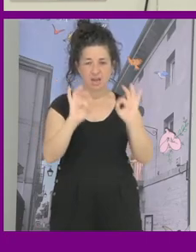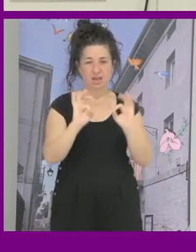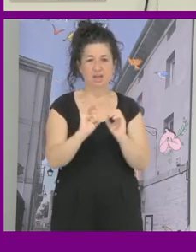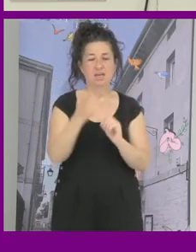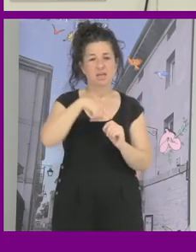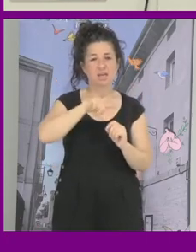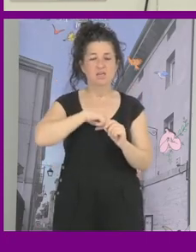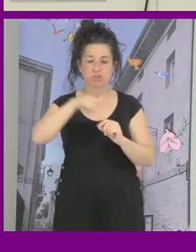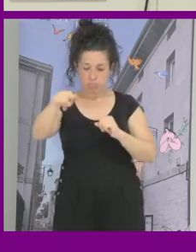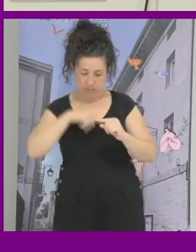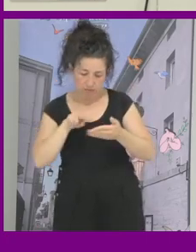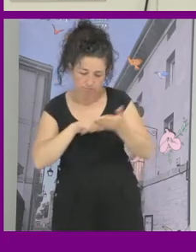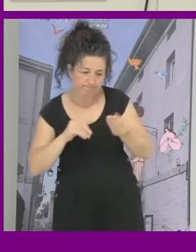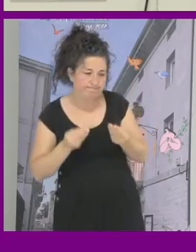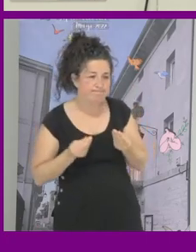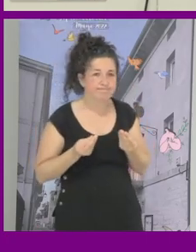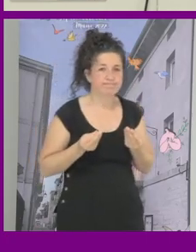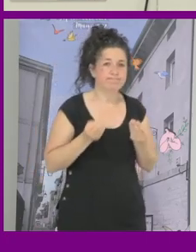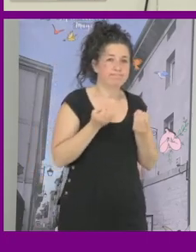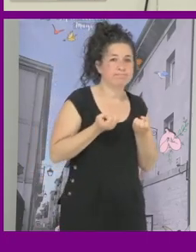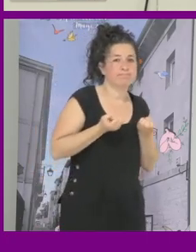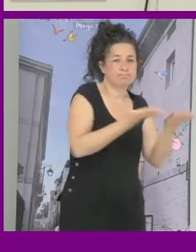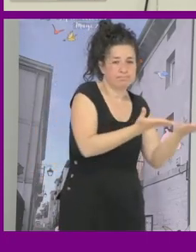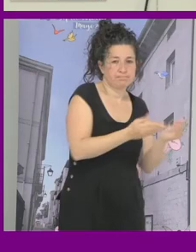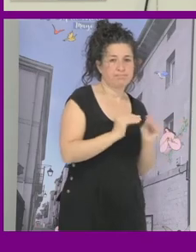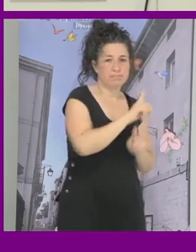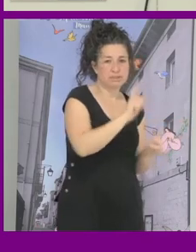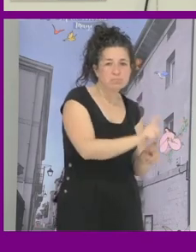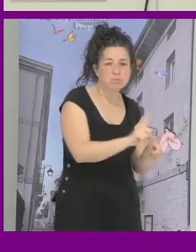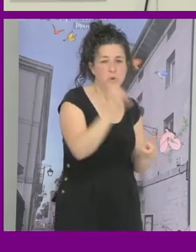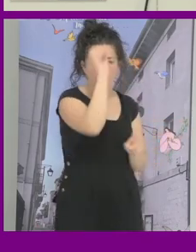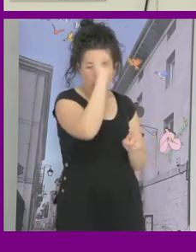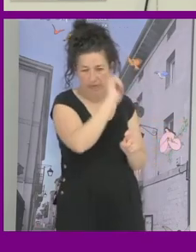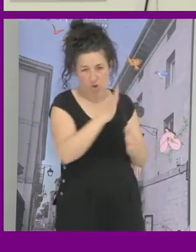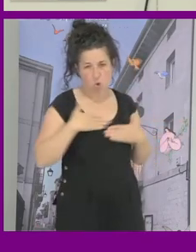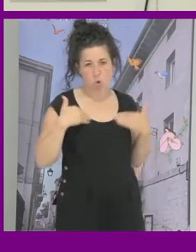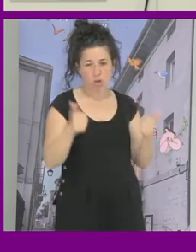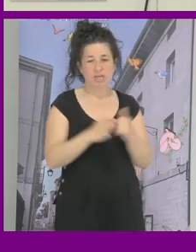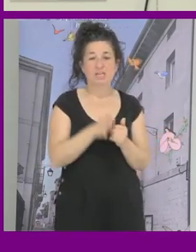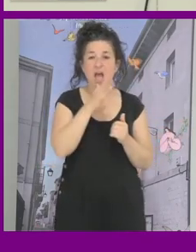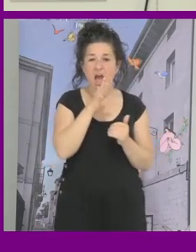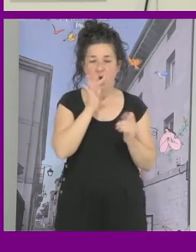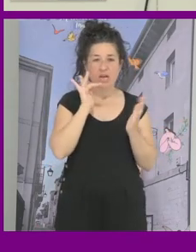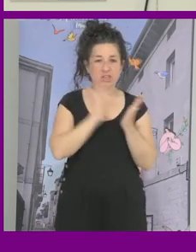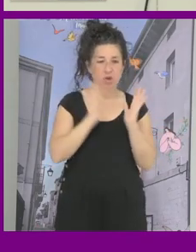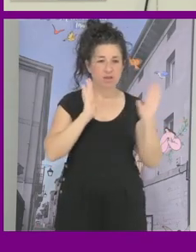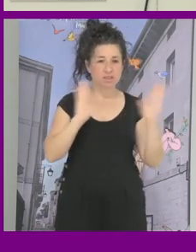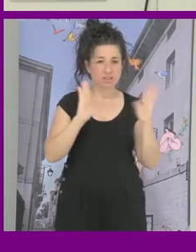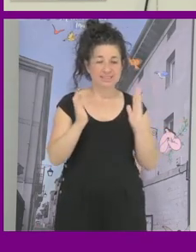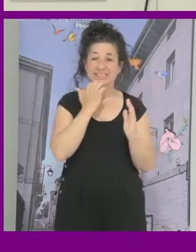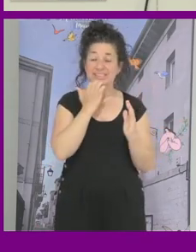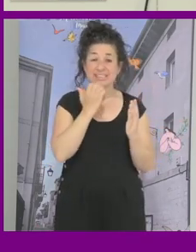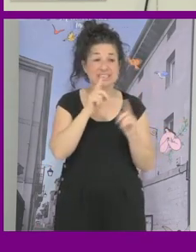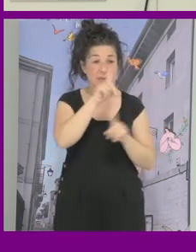planteatuko dizkiogula Juneri edo hori gaba galderak, edo iritziak. Oinda momento txun-txun. Egon lasai, ez baldin